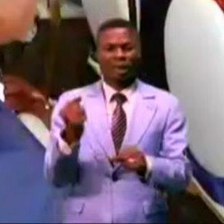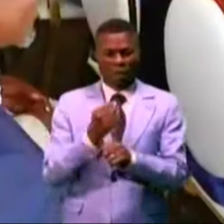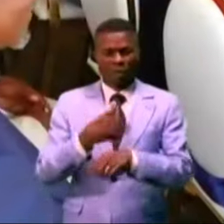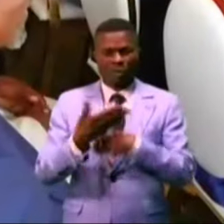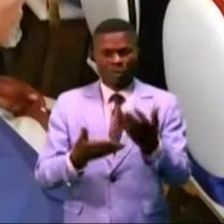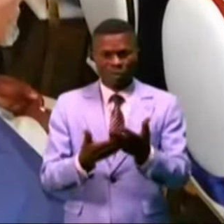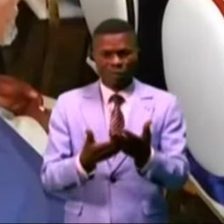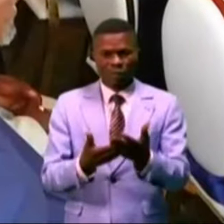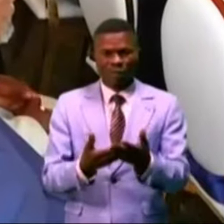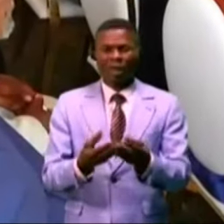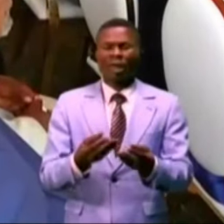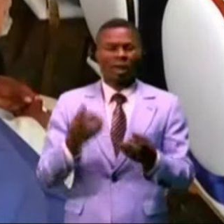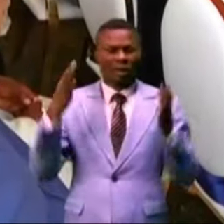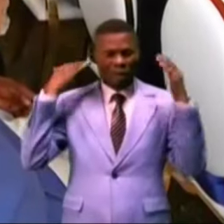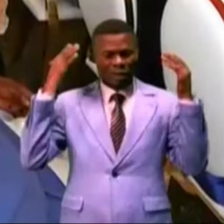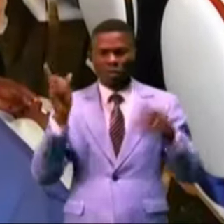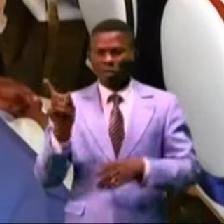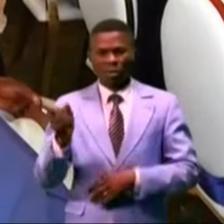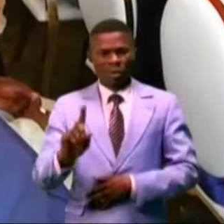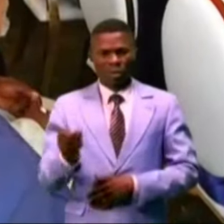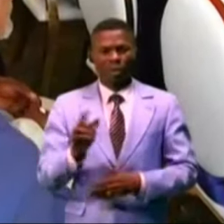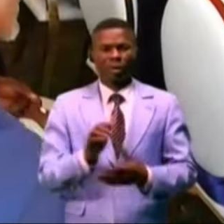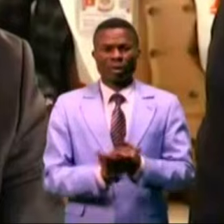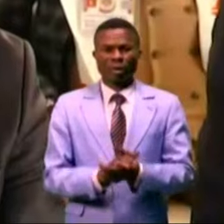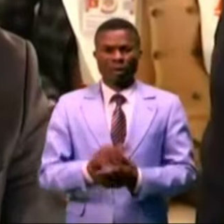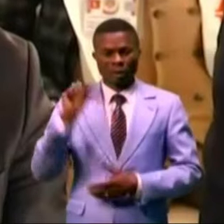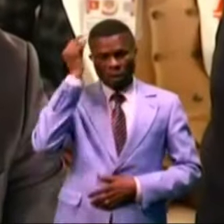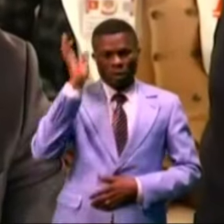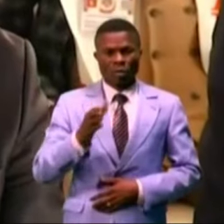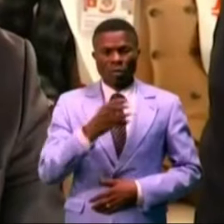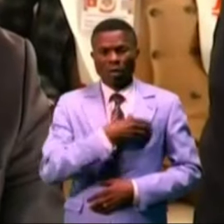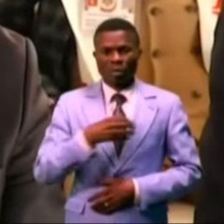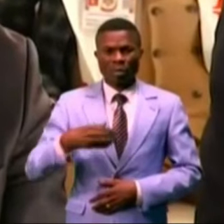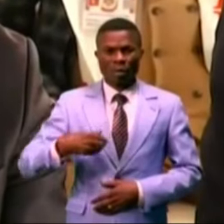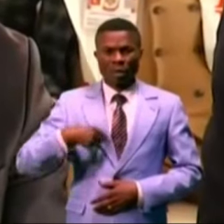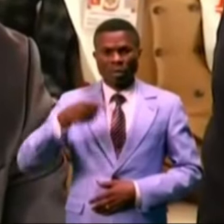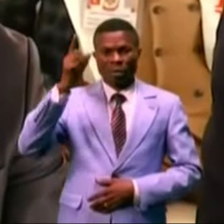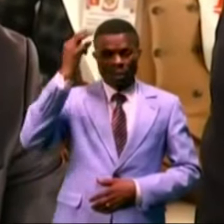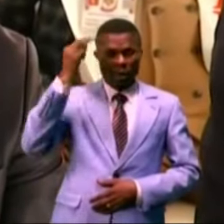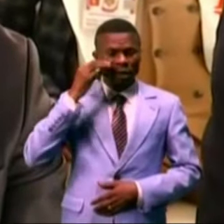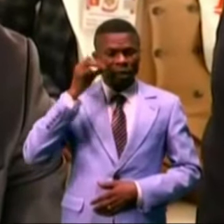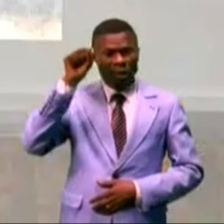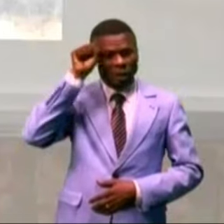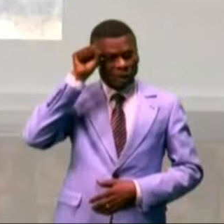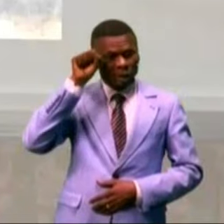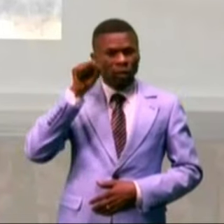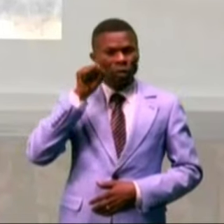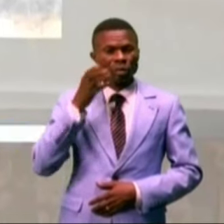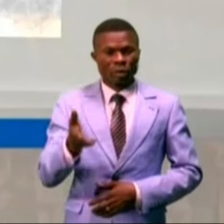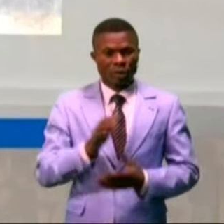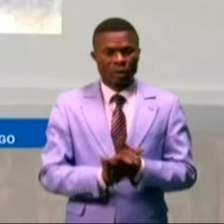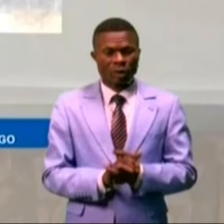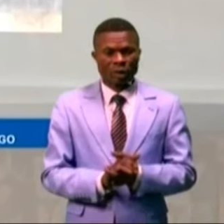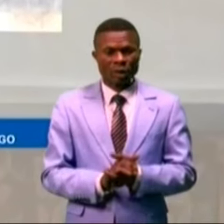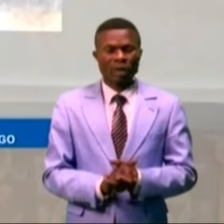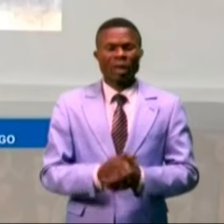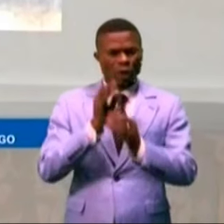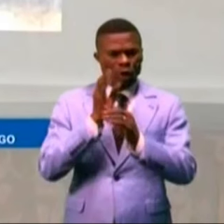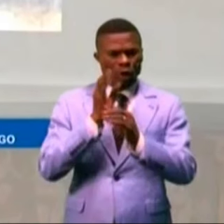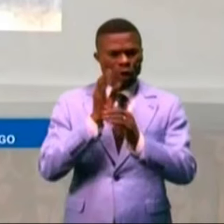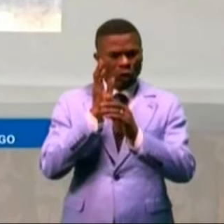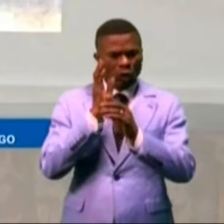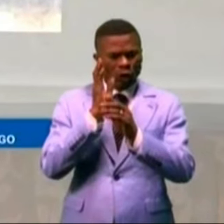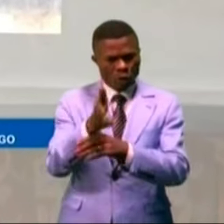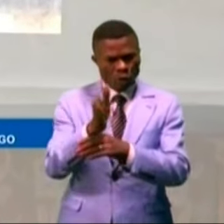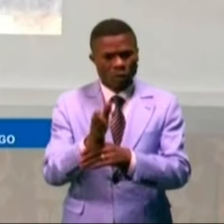les résultats de cette équipe. Le gouvernement de Mme Souminois qui est là a été instruit pour